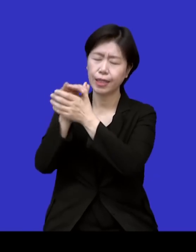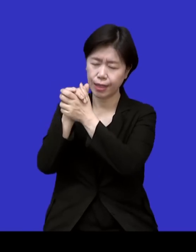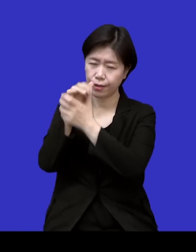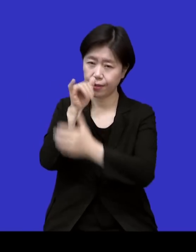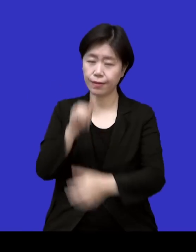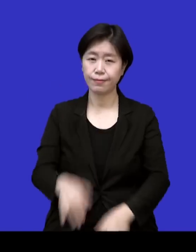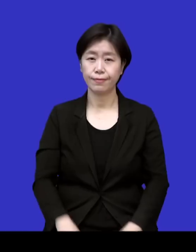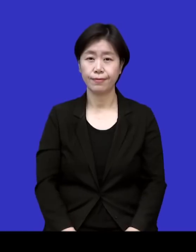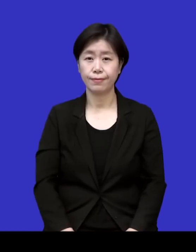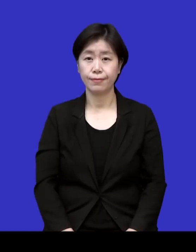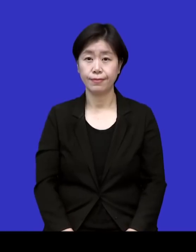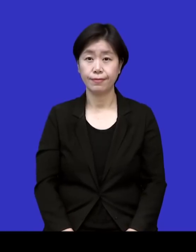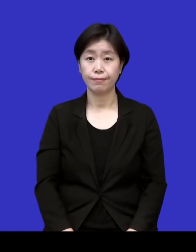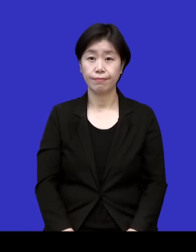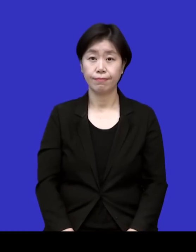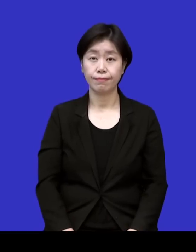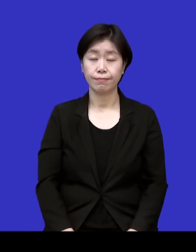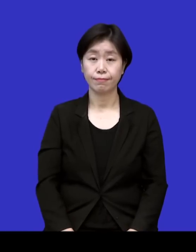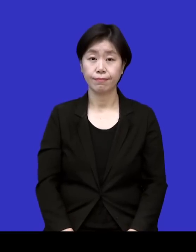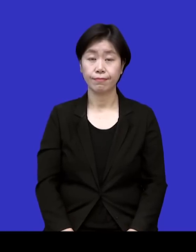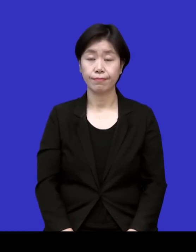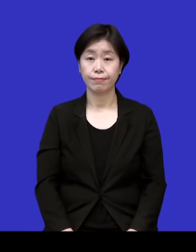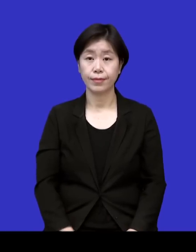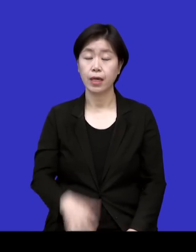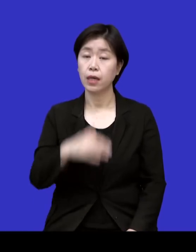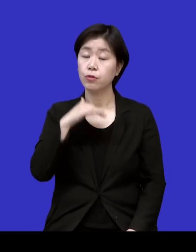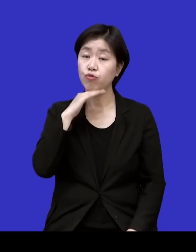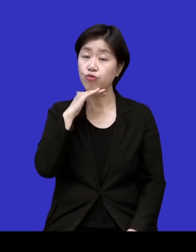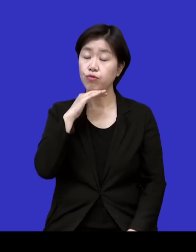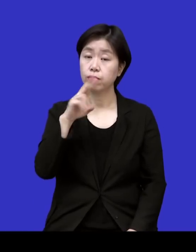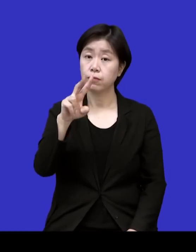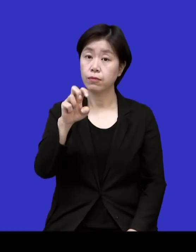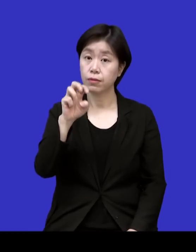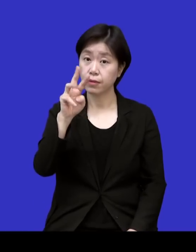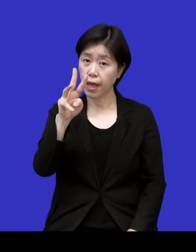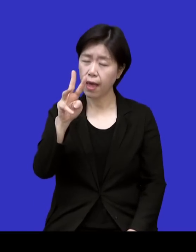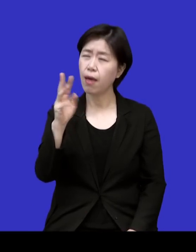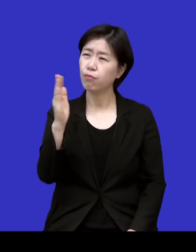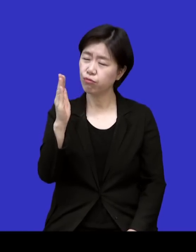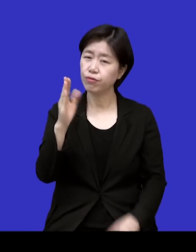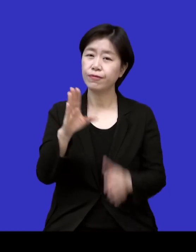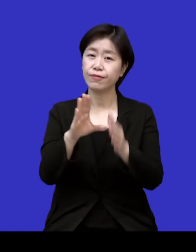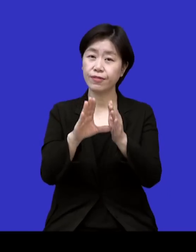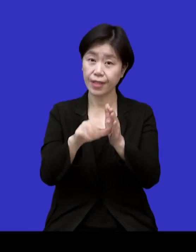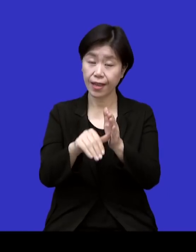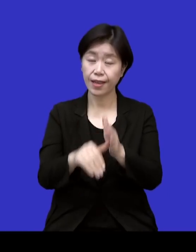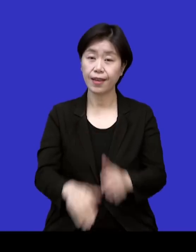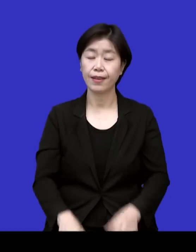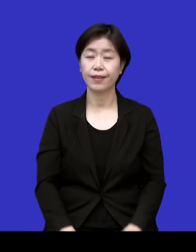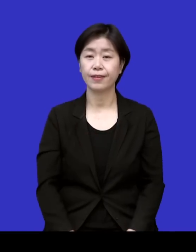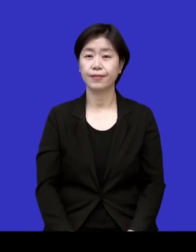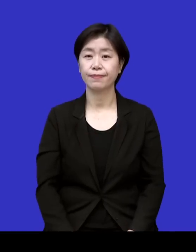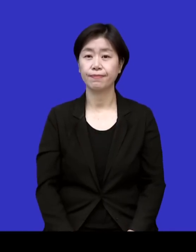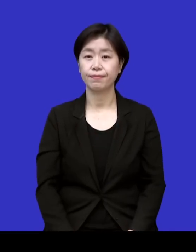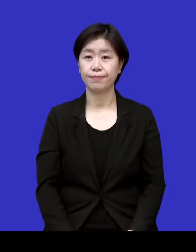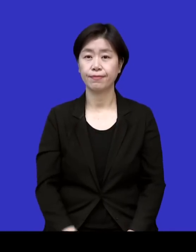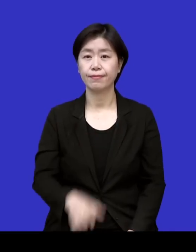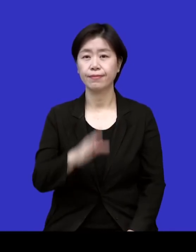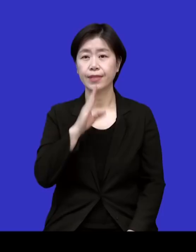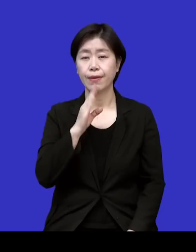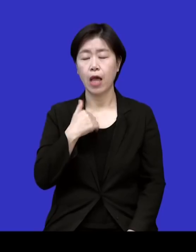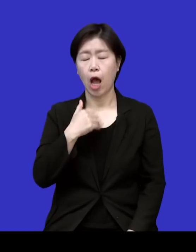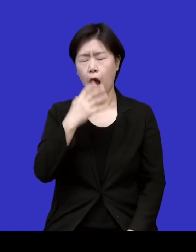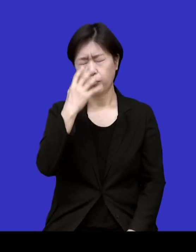그래도 좋았어요. 제가 23살? 23살 요때가 이제 가장 정말 우울에